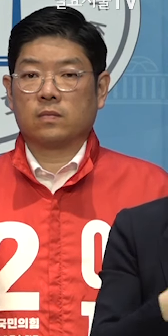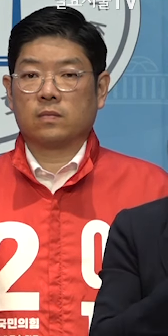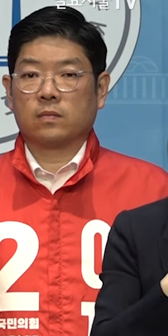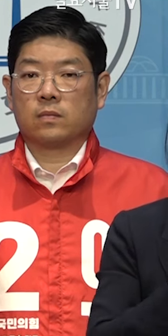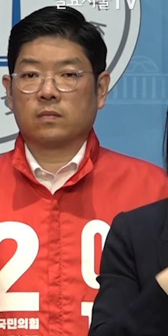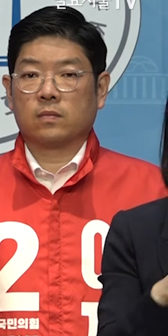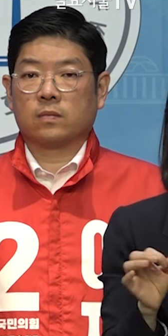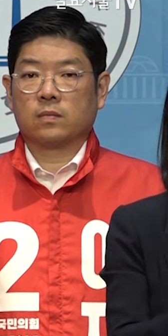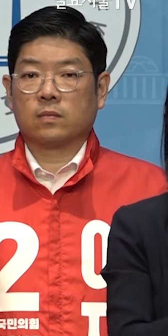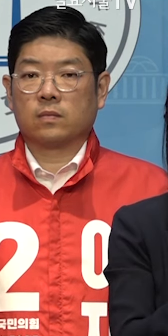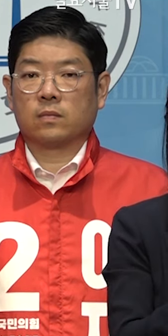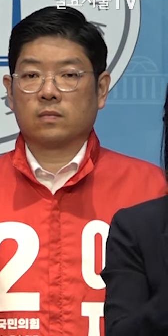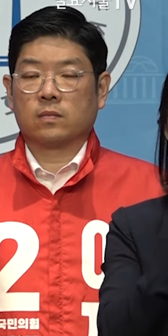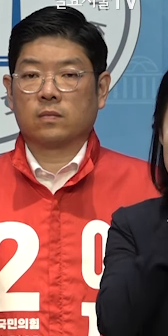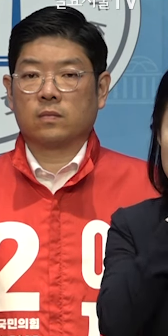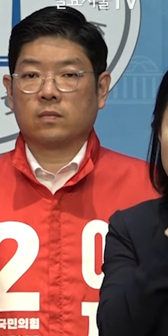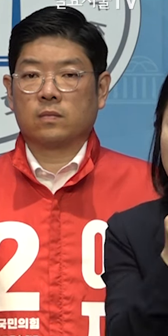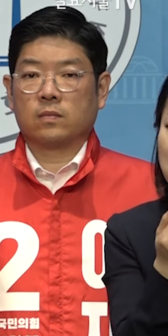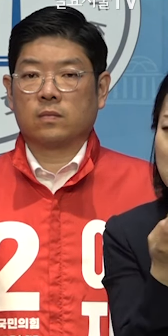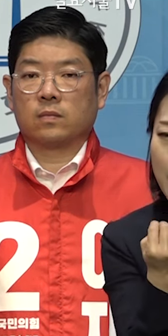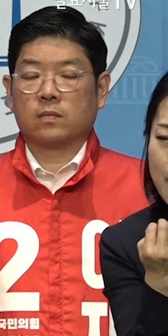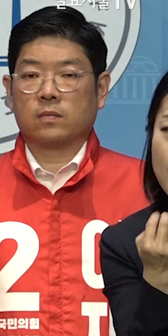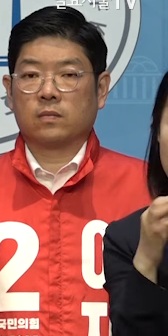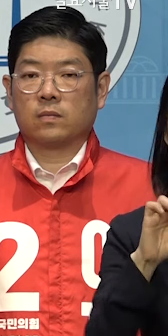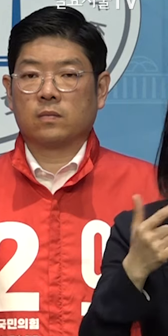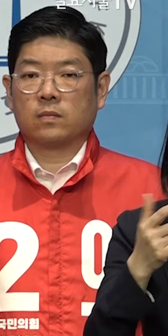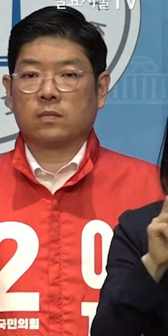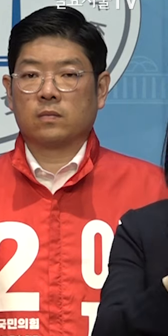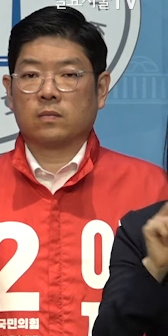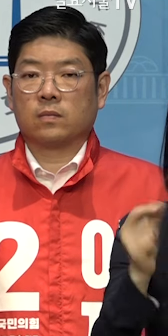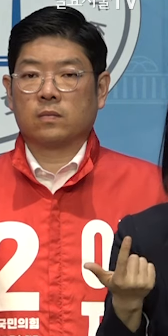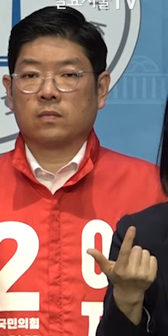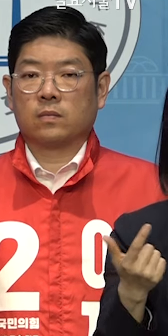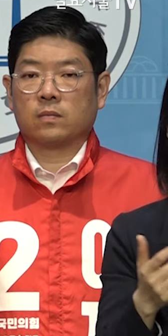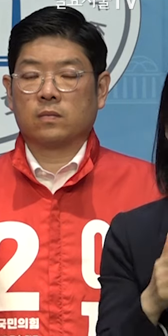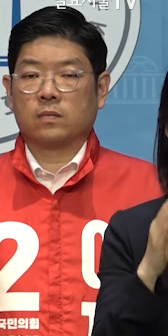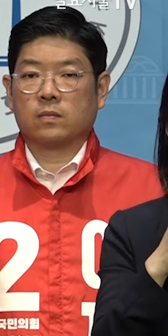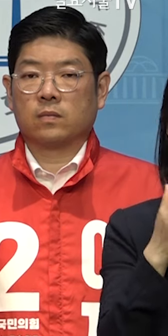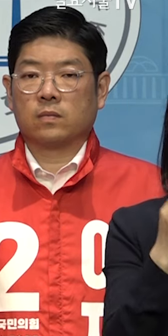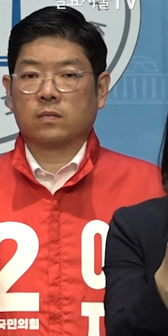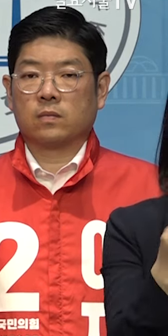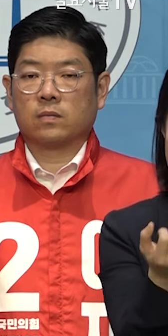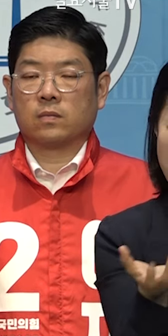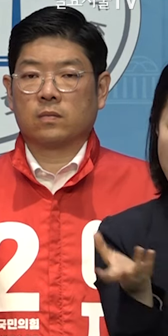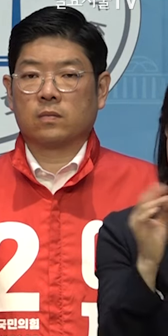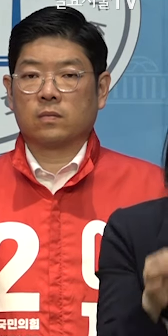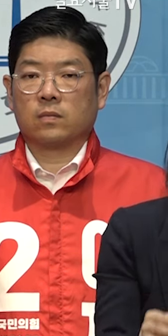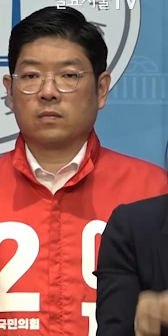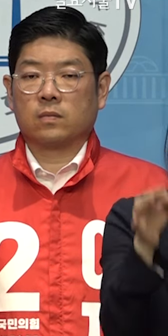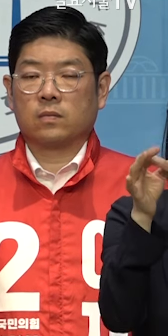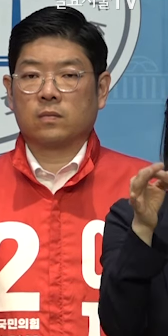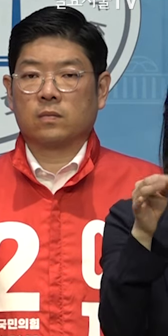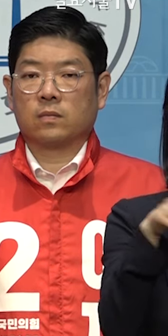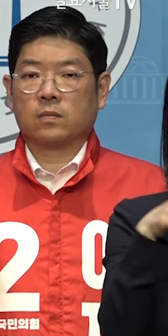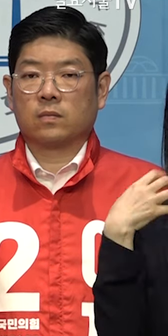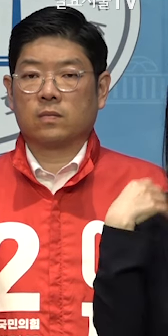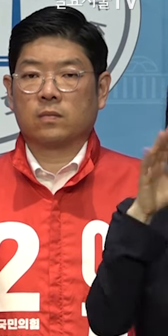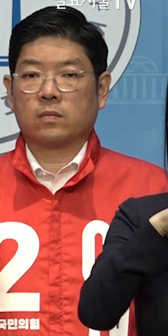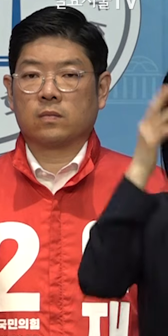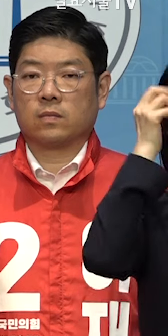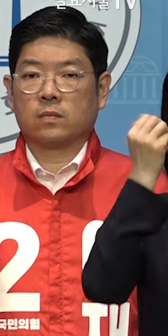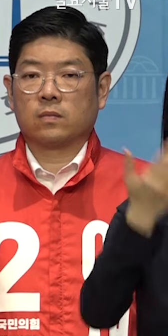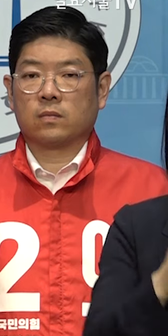것입니다 대감 몇백원 몇 천원인 문제가 아니라 집값 수억원 폭등했던 진난 과거를